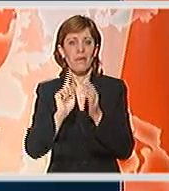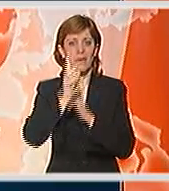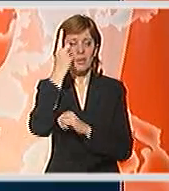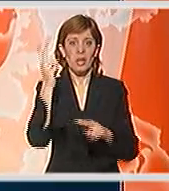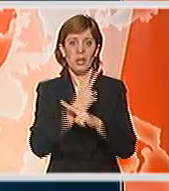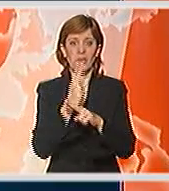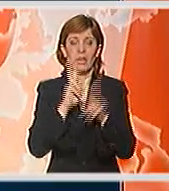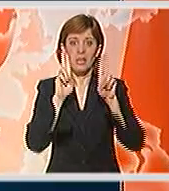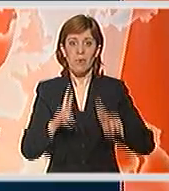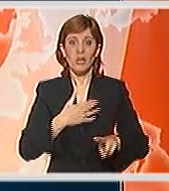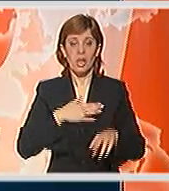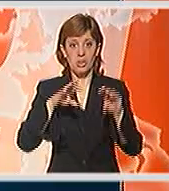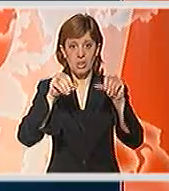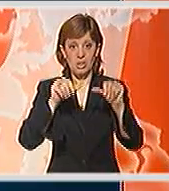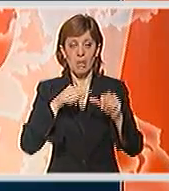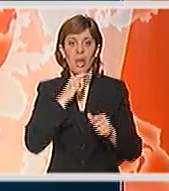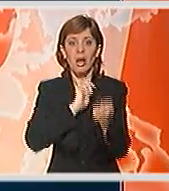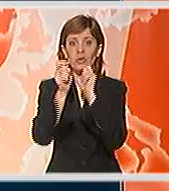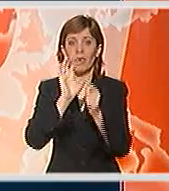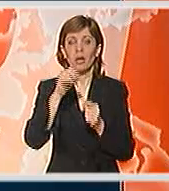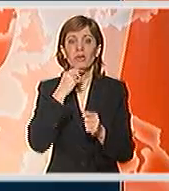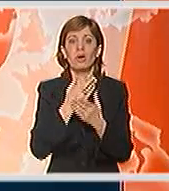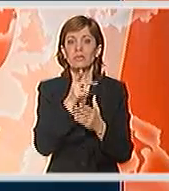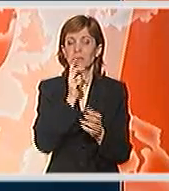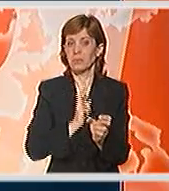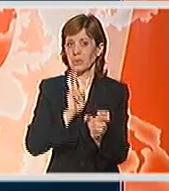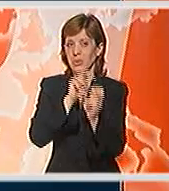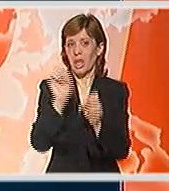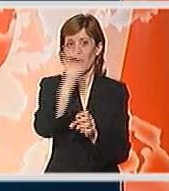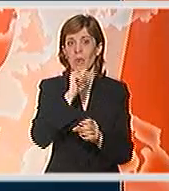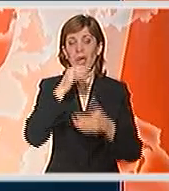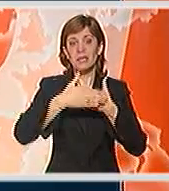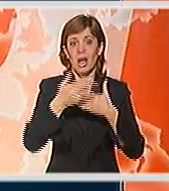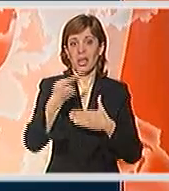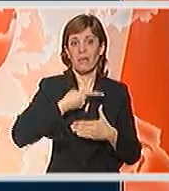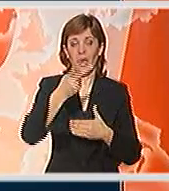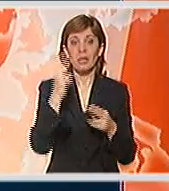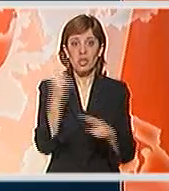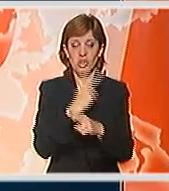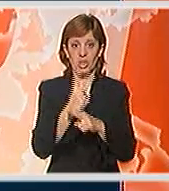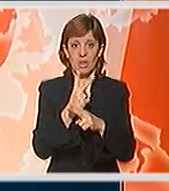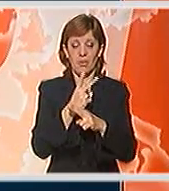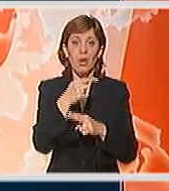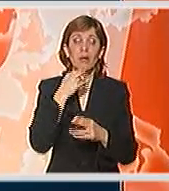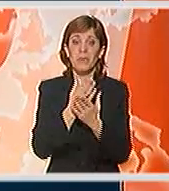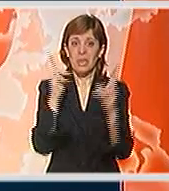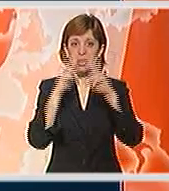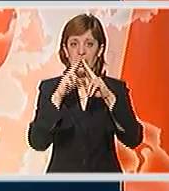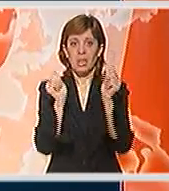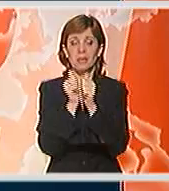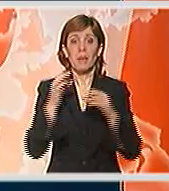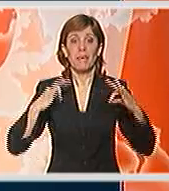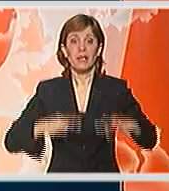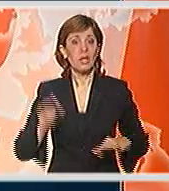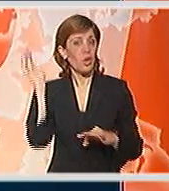državnim zvaničnicima naše zemlje razgovarati o evrointegracijama Srbije i saradnji dve države. Kohout će se sastati sa